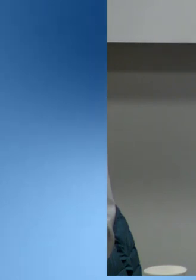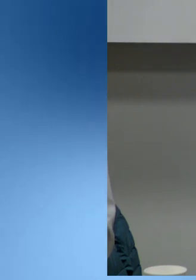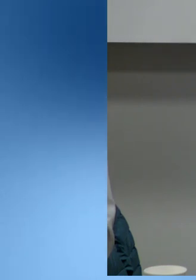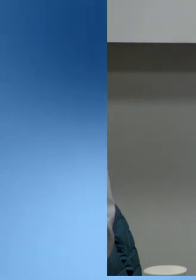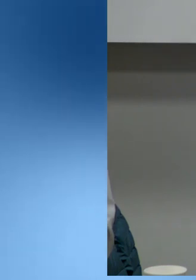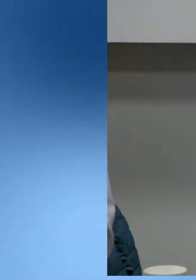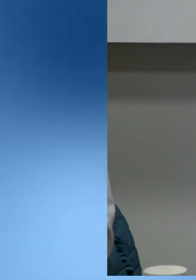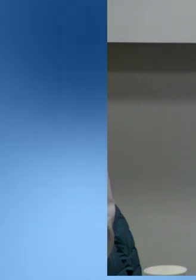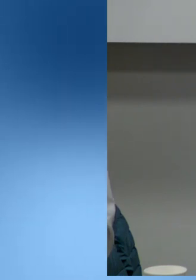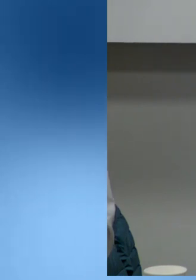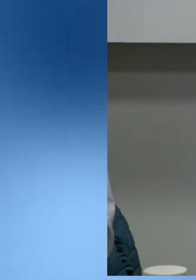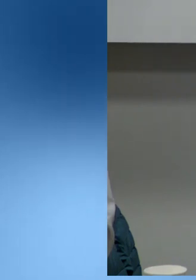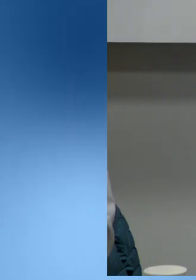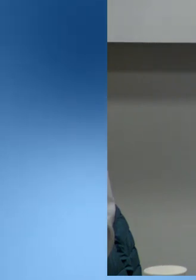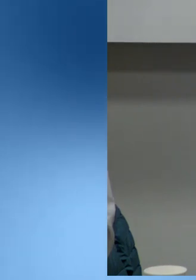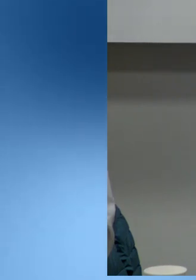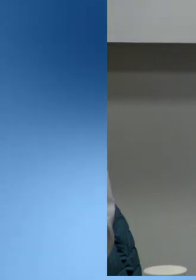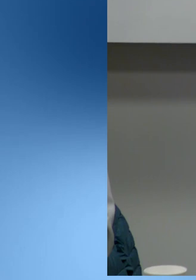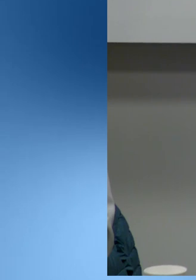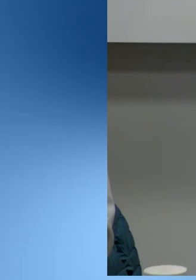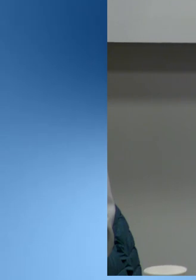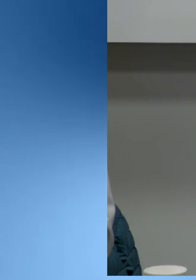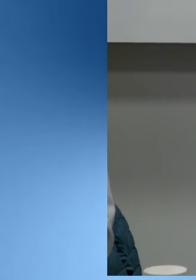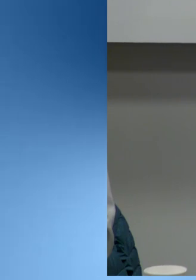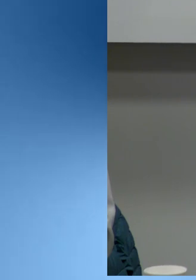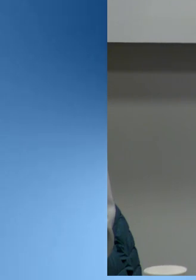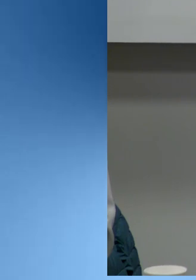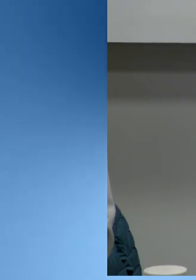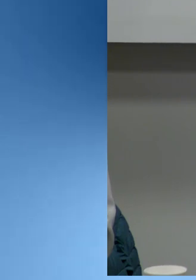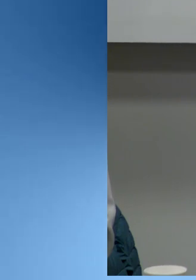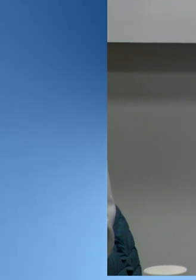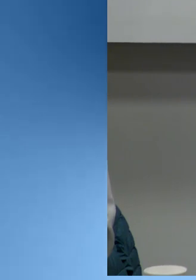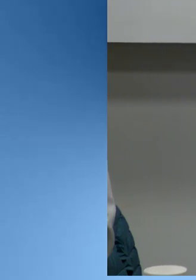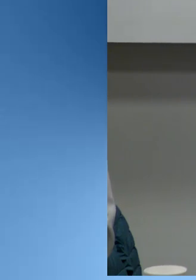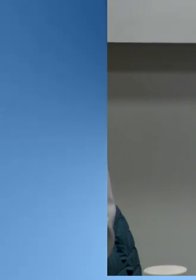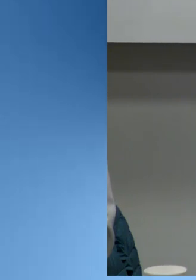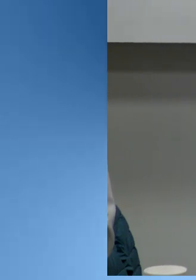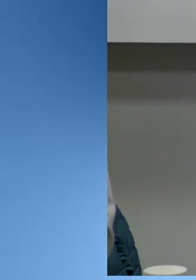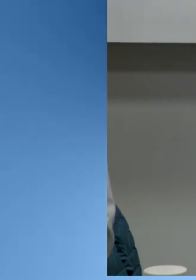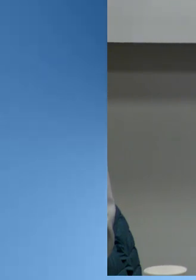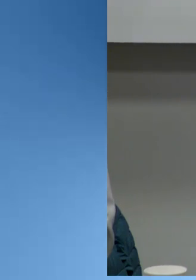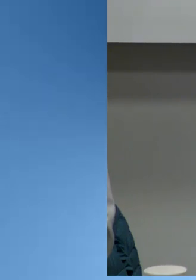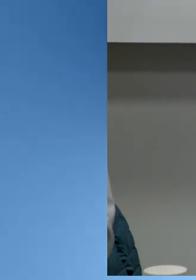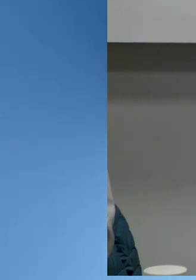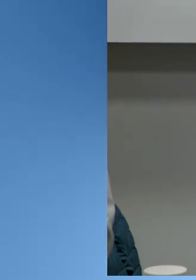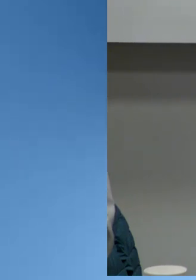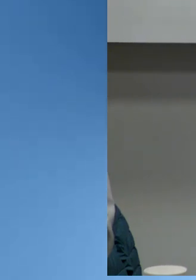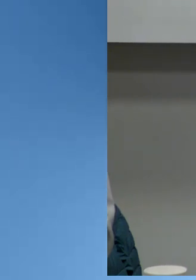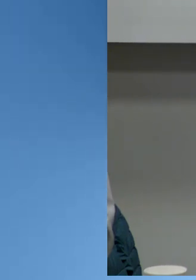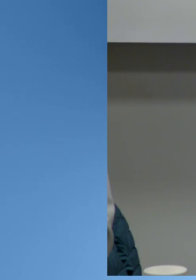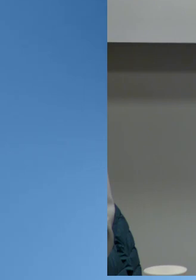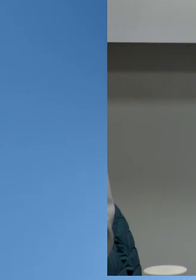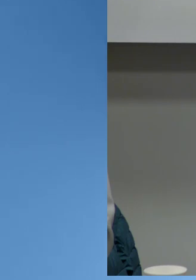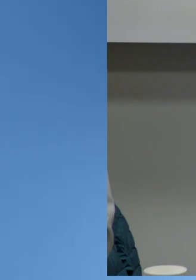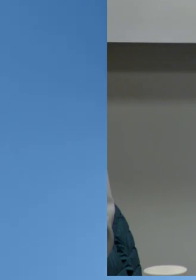délibération adoptée la 53 rencontre cinéma de montagne contrat de droit et de diffusion et grille tarifière même